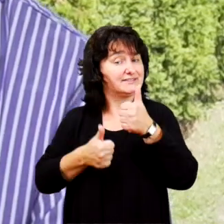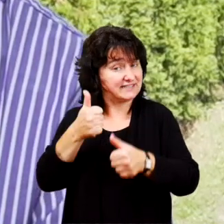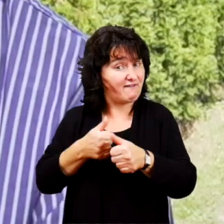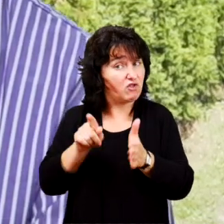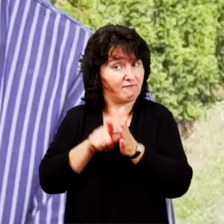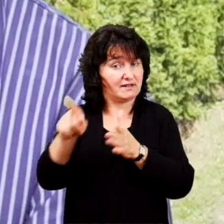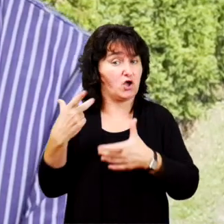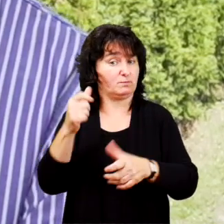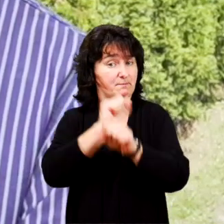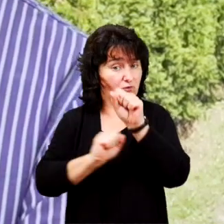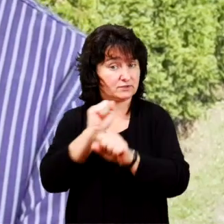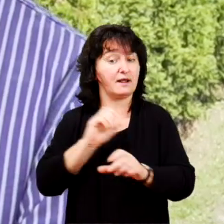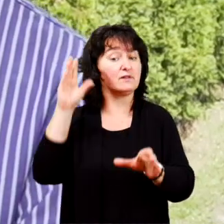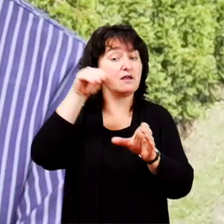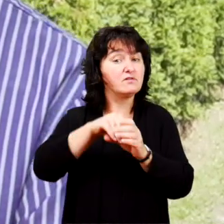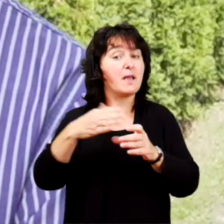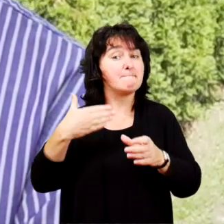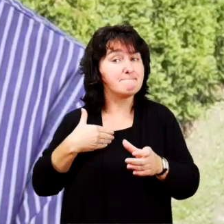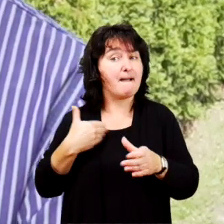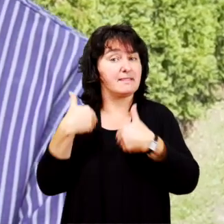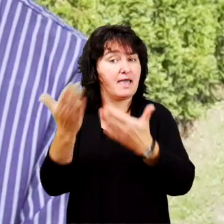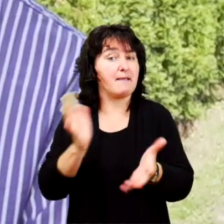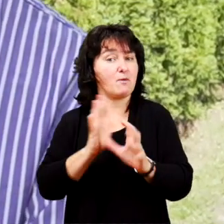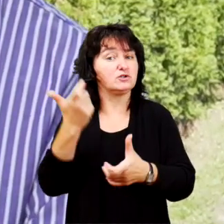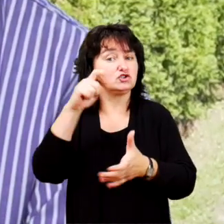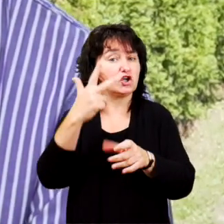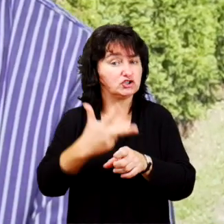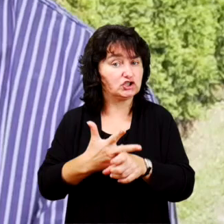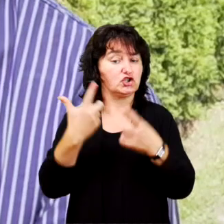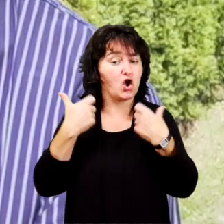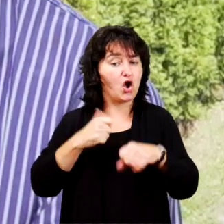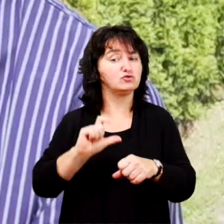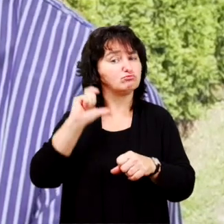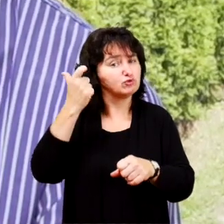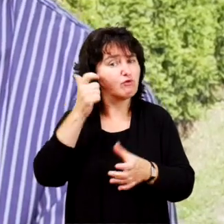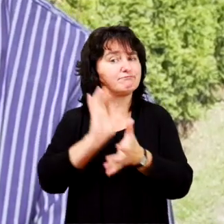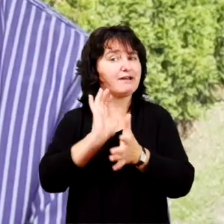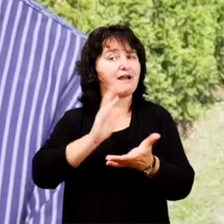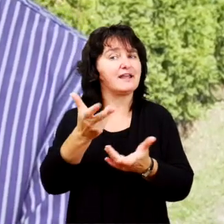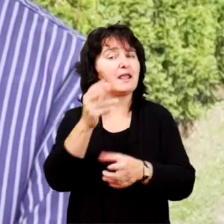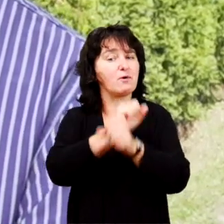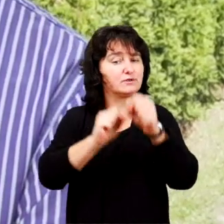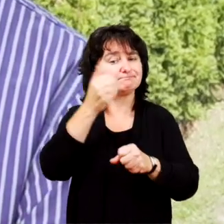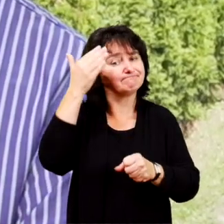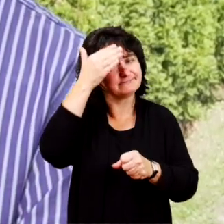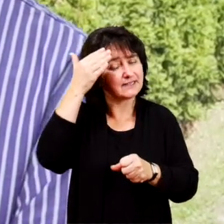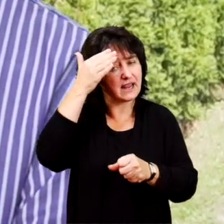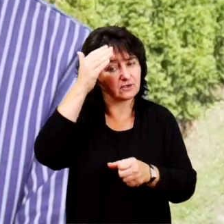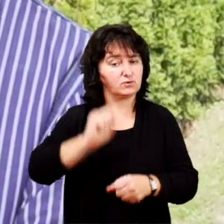właśnie osób. Łącznie obejmujemy swoją opieką 130 osób z głównie z niepełnosprawnością